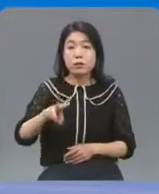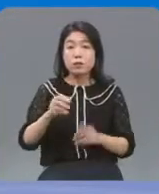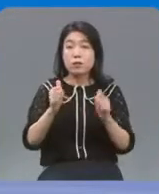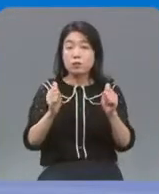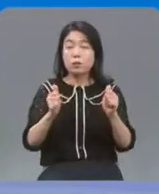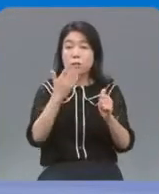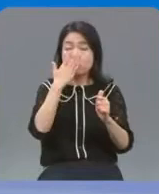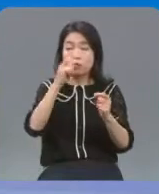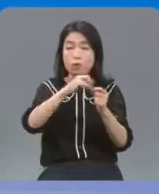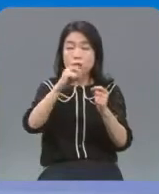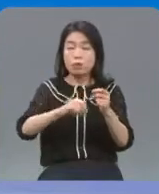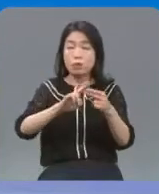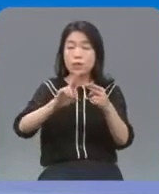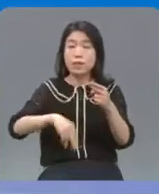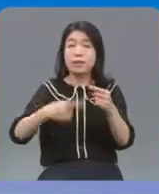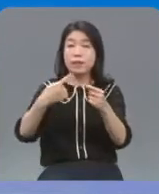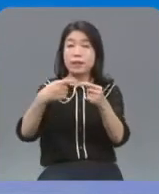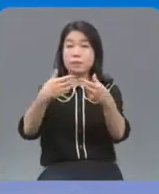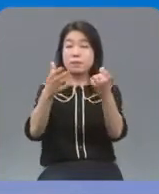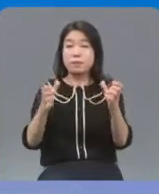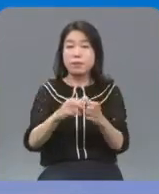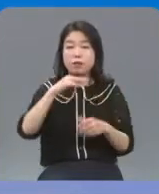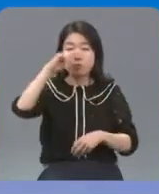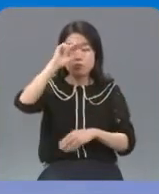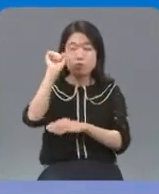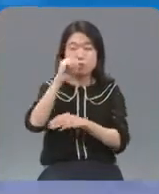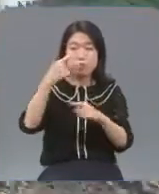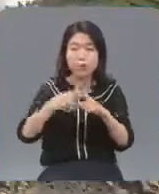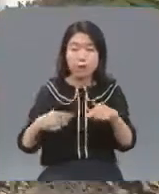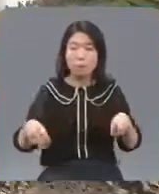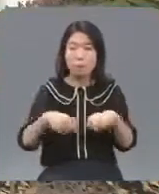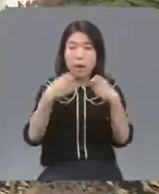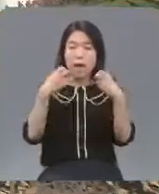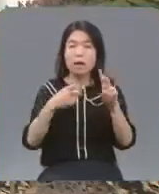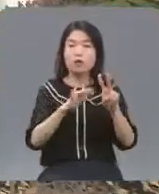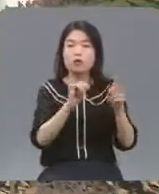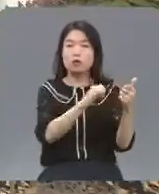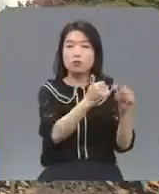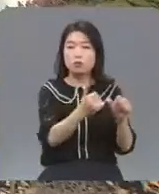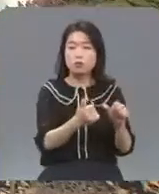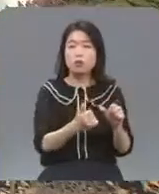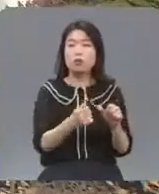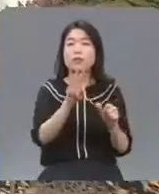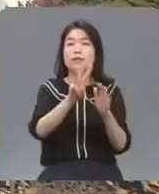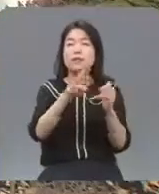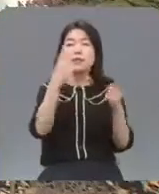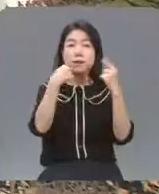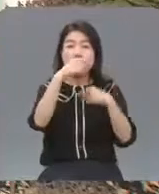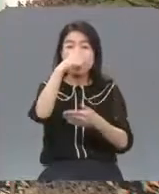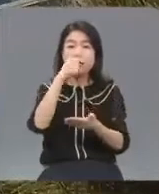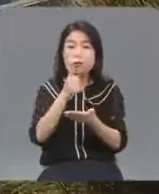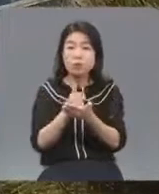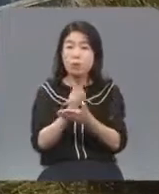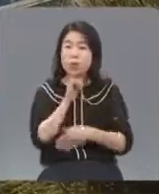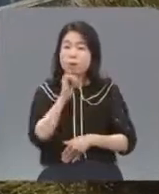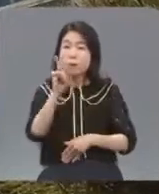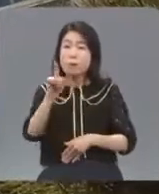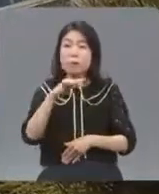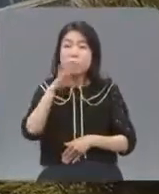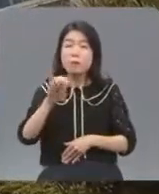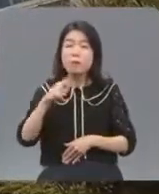순천지원 형사 1단독 은 음주운전을 하다가 사고를 내 2명을 숨지게 하고 3명을 다치게 한 혐의로 기소된